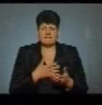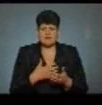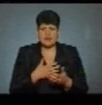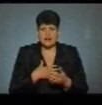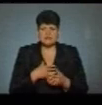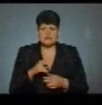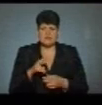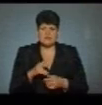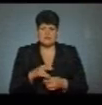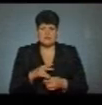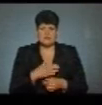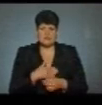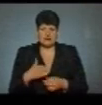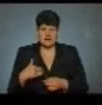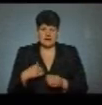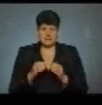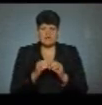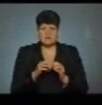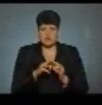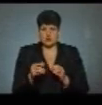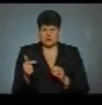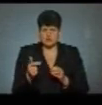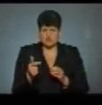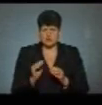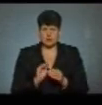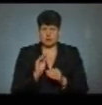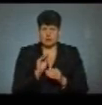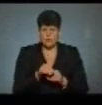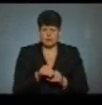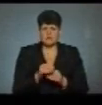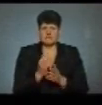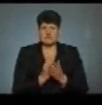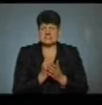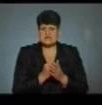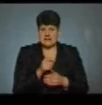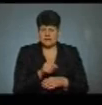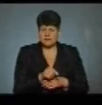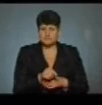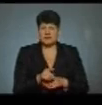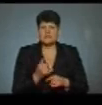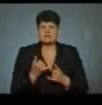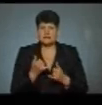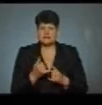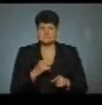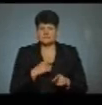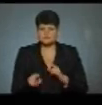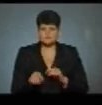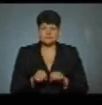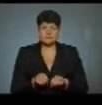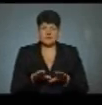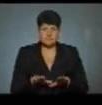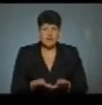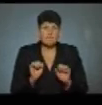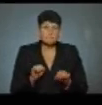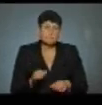лікарень. І 10 мільйонів гривень ми поповнили резервний фонд обласного бюджету для оперативного вирішення